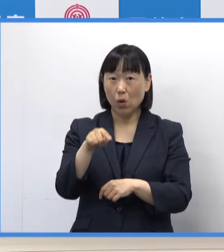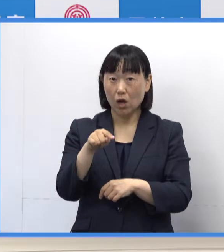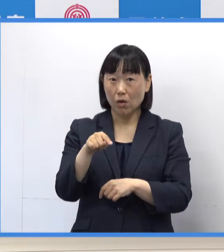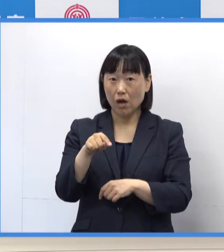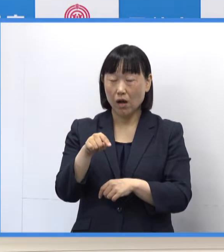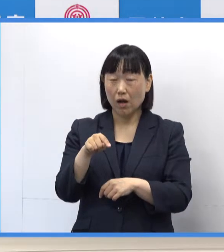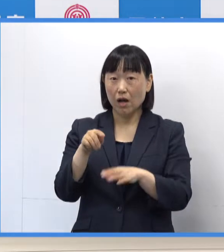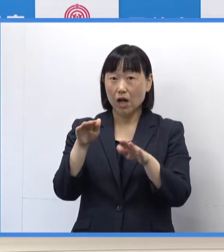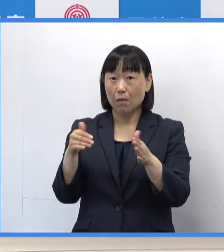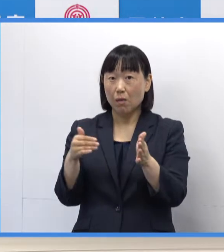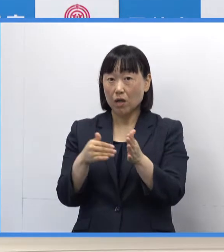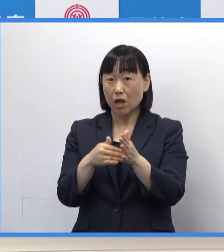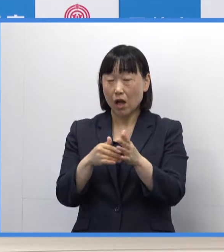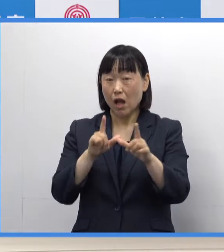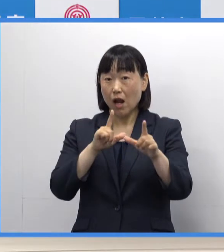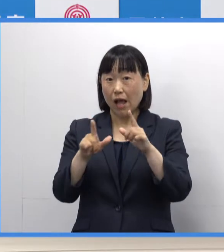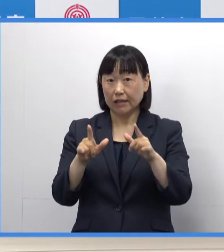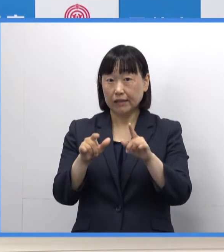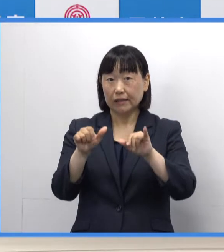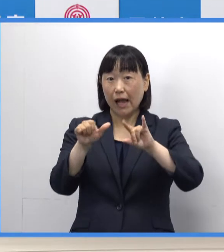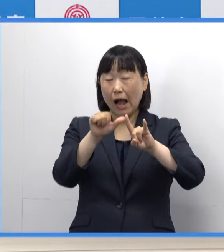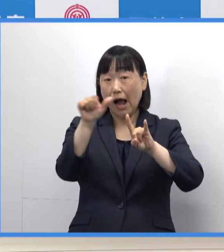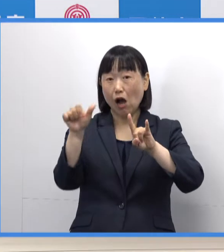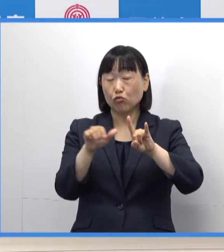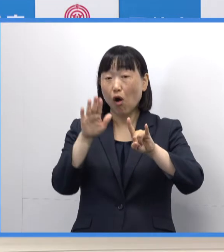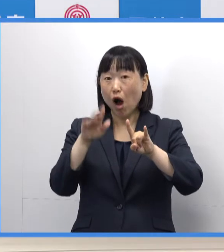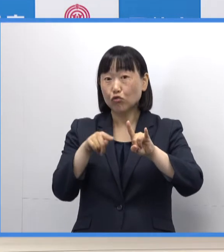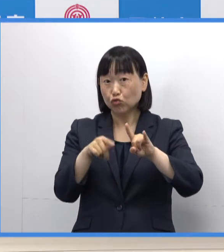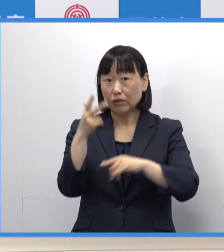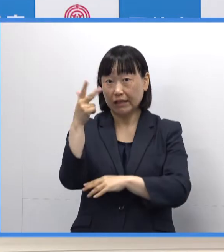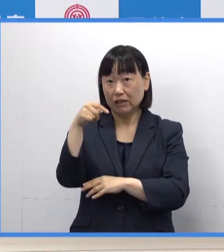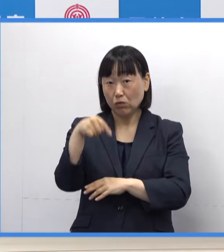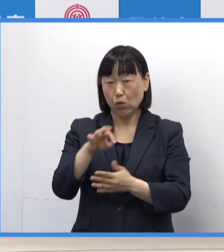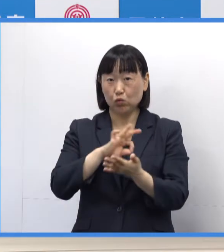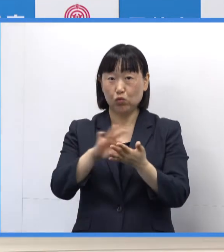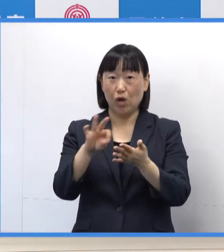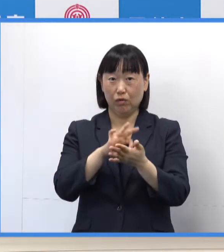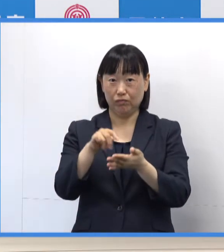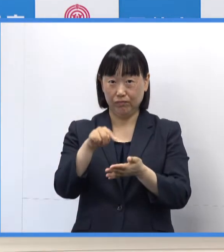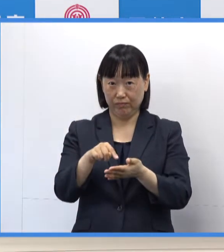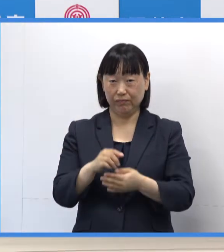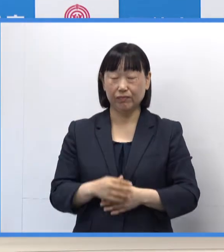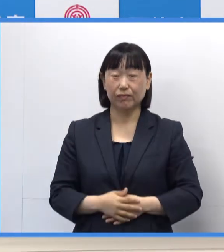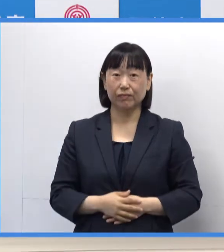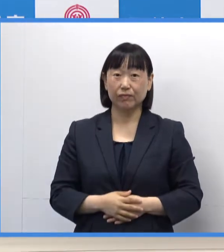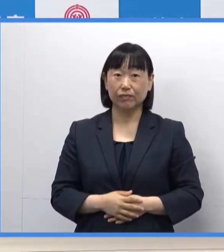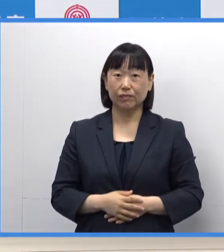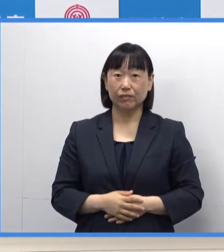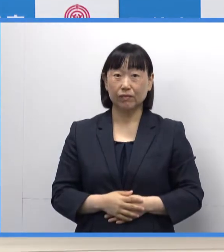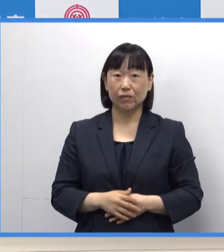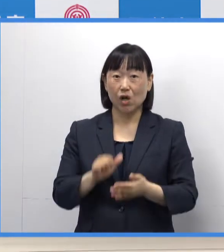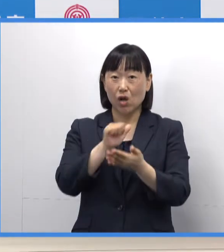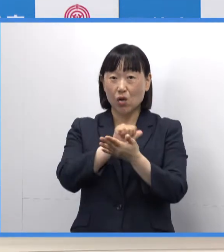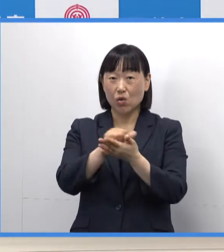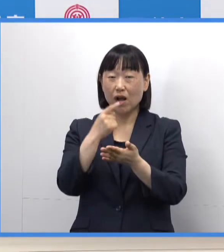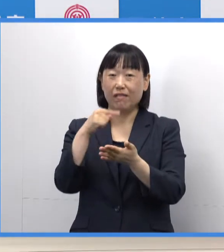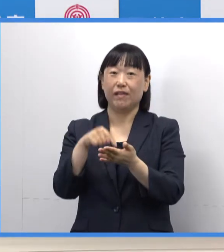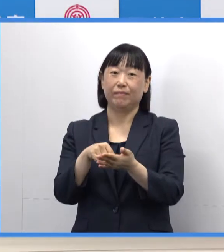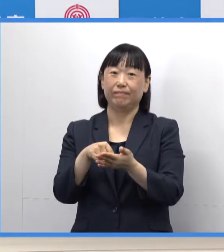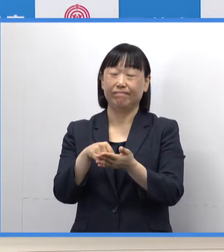存の岡崎市公式 LINE アカウントを活用したサービスです。登録は簡単